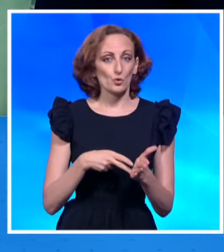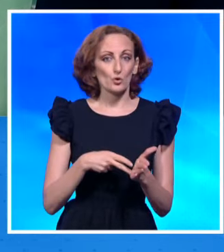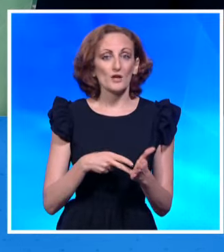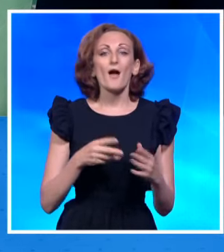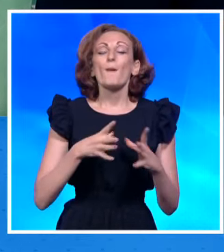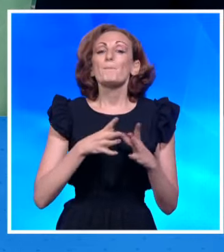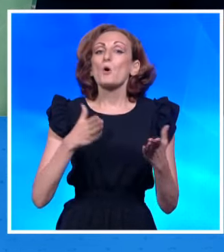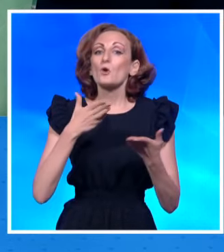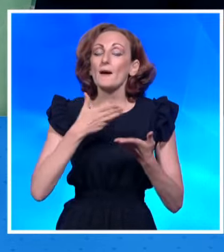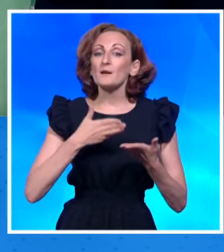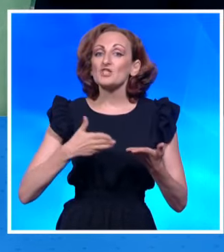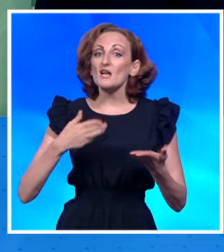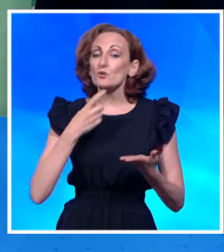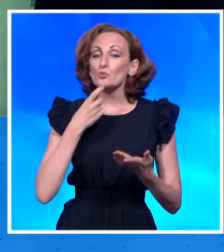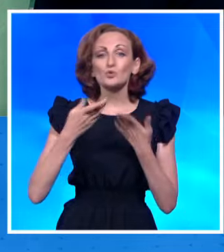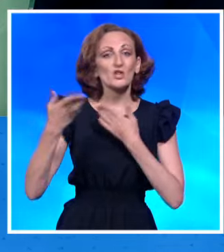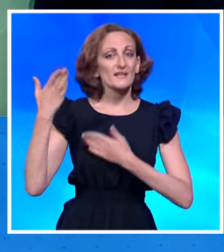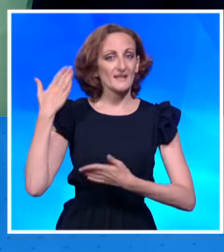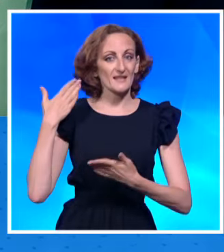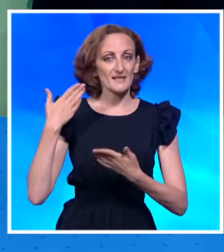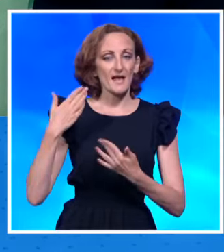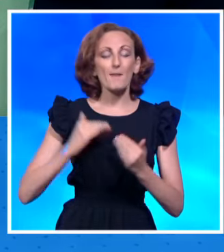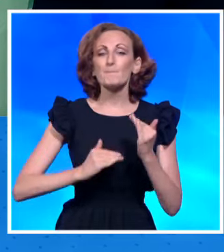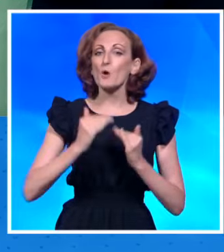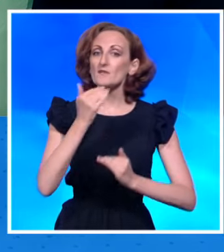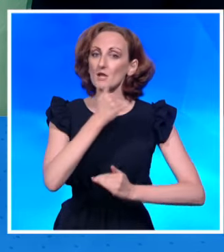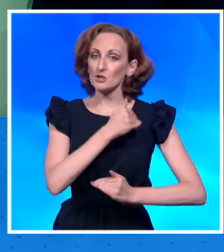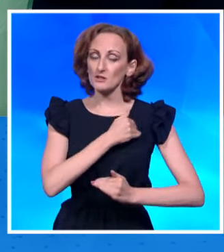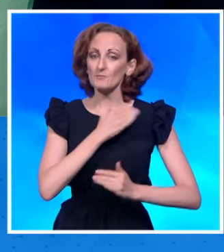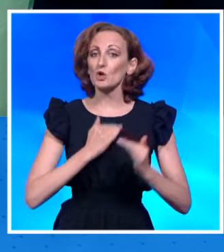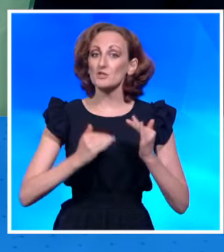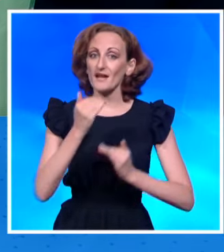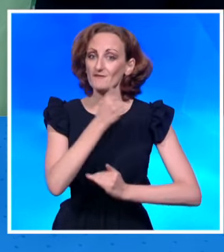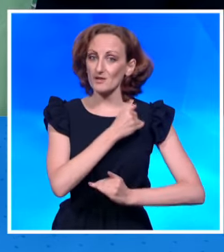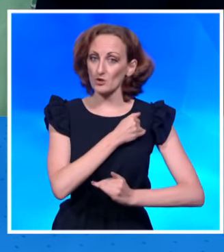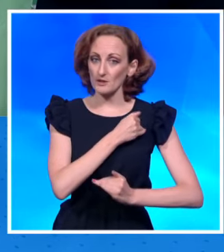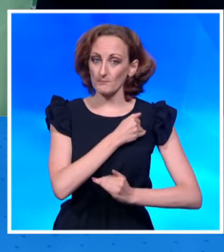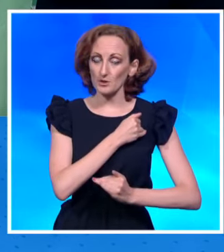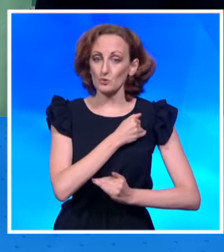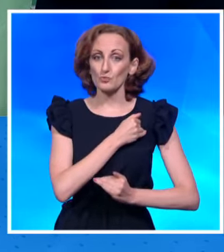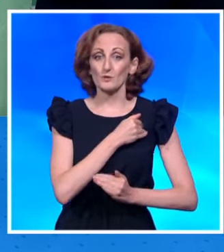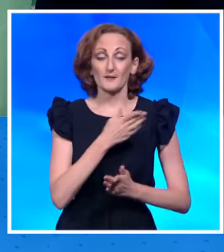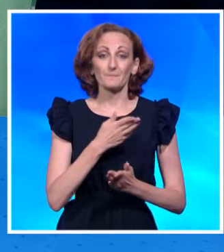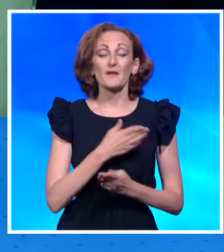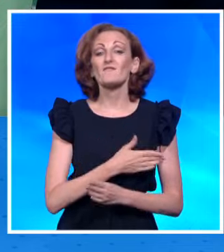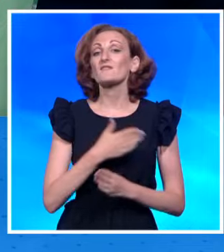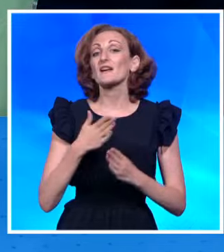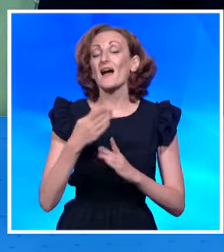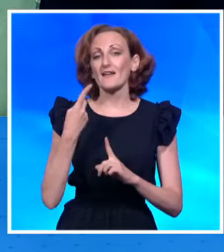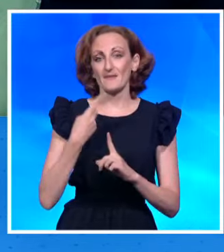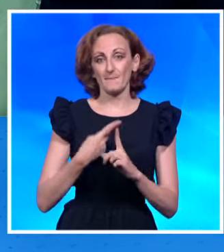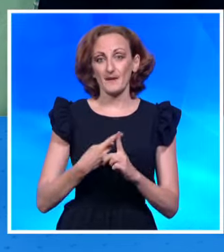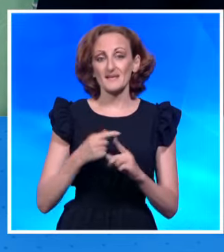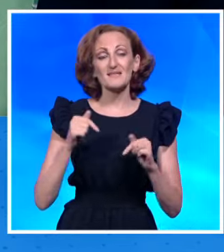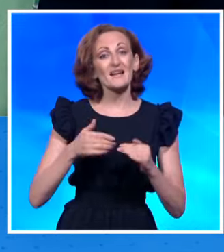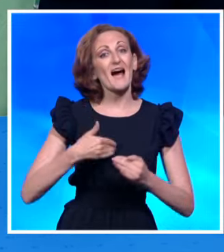По-голямата част от годините назад, по-високите температури, т.е. най-високите температури, се реализират в края на месеца. Сега